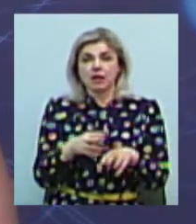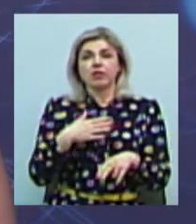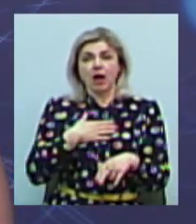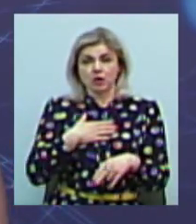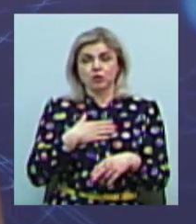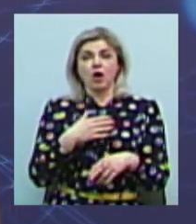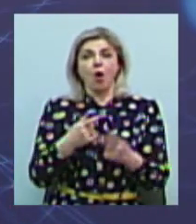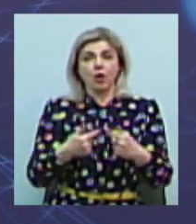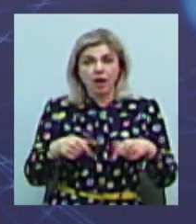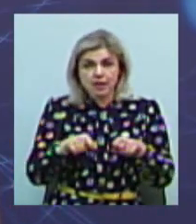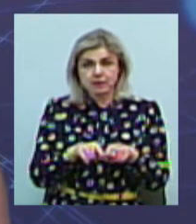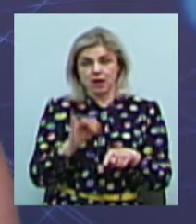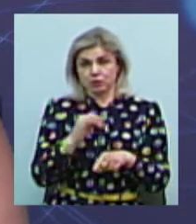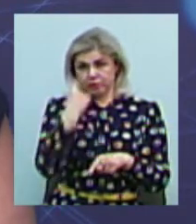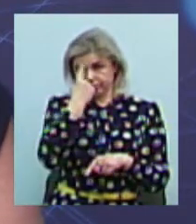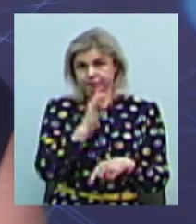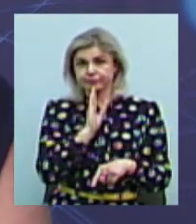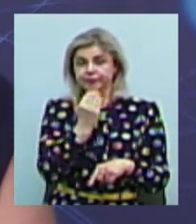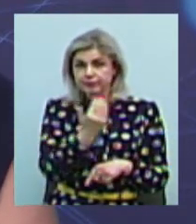вже